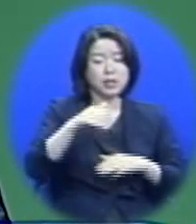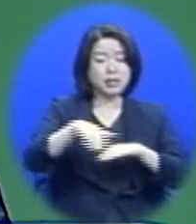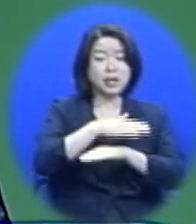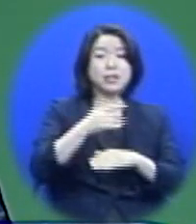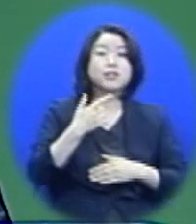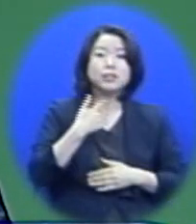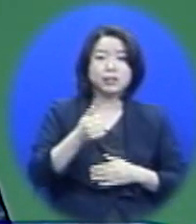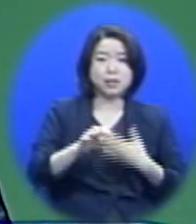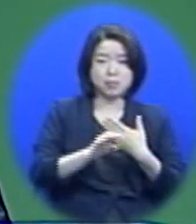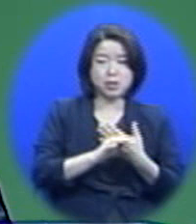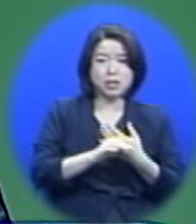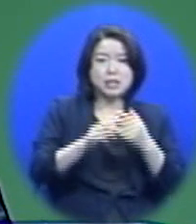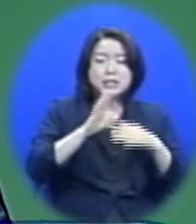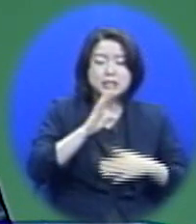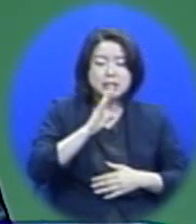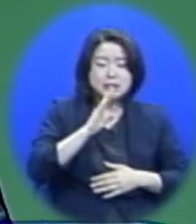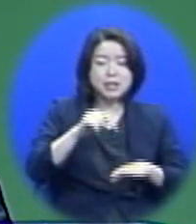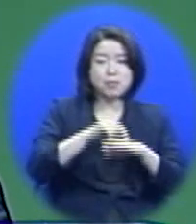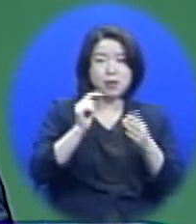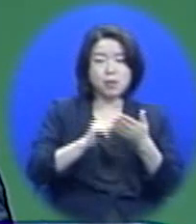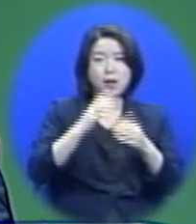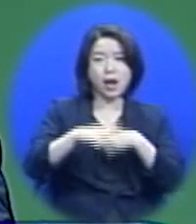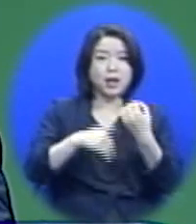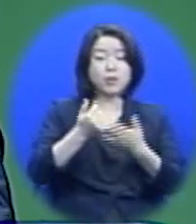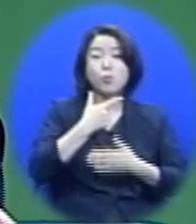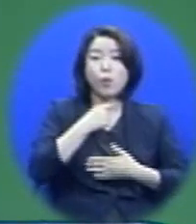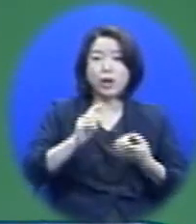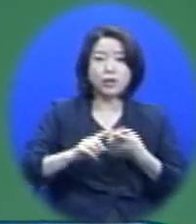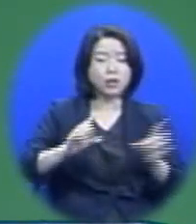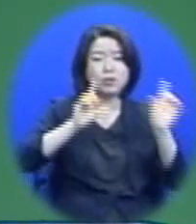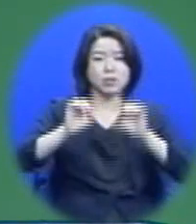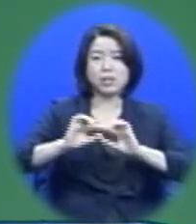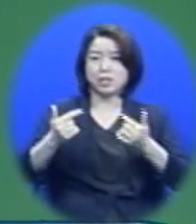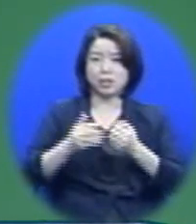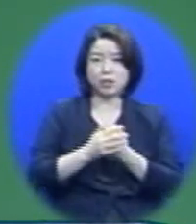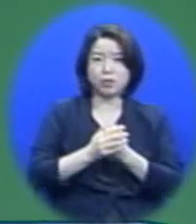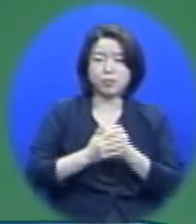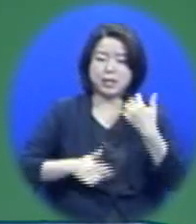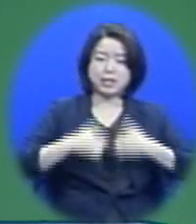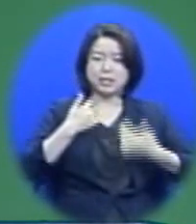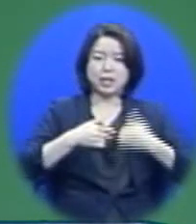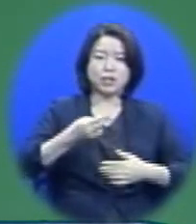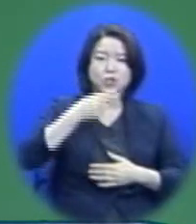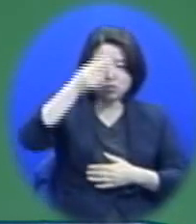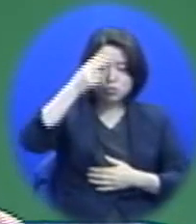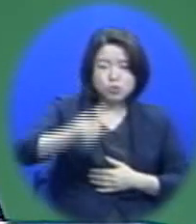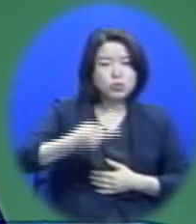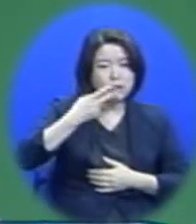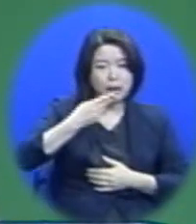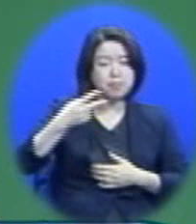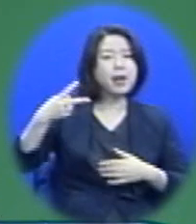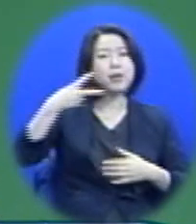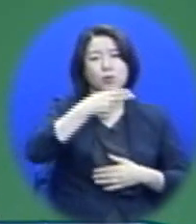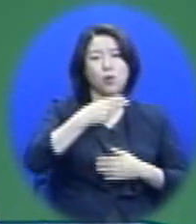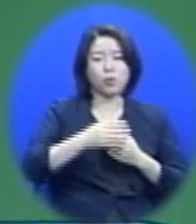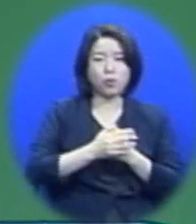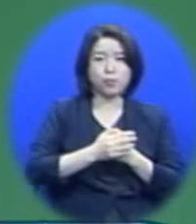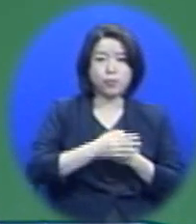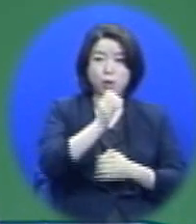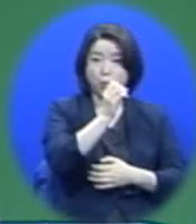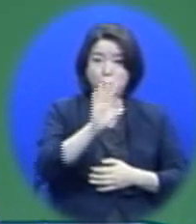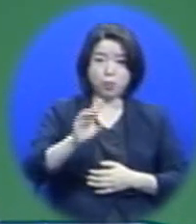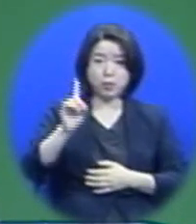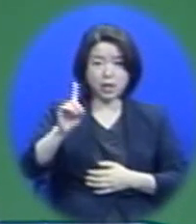원하시는 것은 한 적이 없었습니다. 은혜 받고서 즐겨하던 술, 담배 끊었습니다. 맥주 한두 잔 마시던 것마저 딱